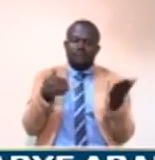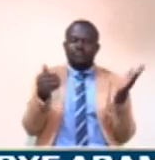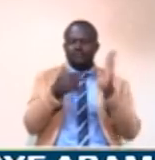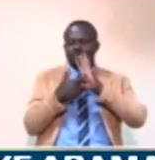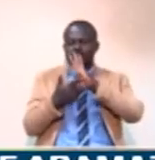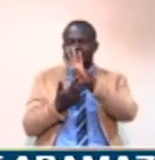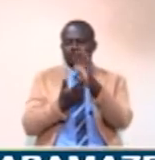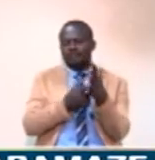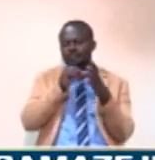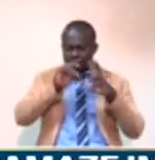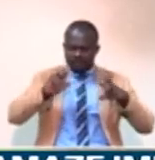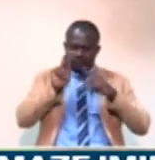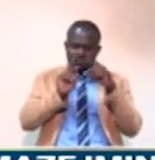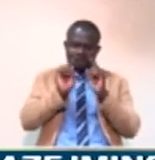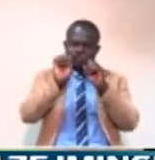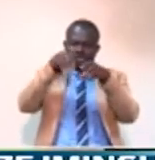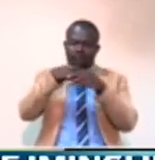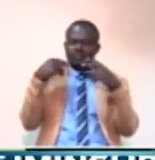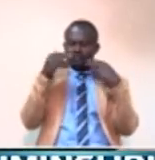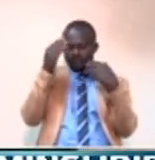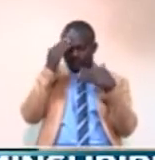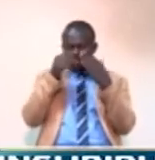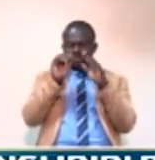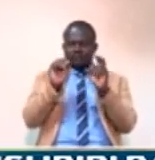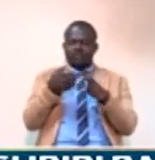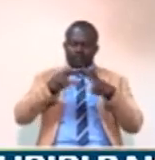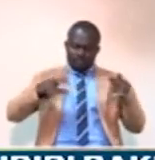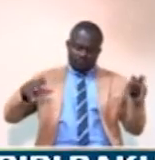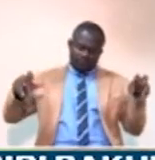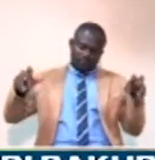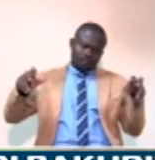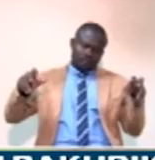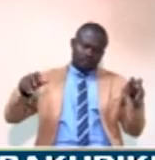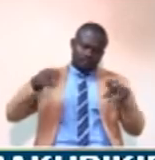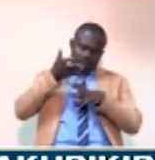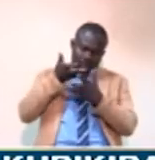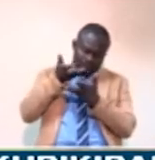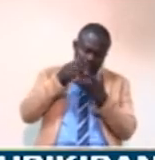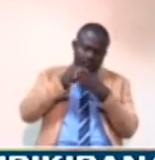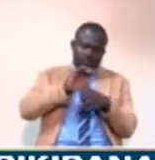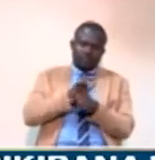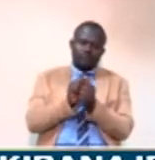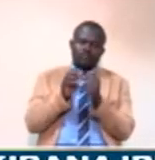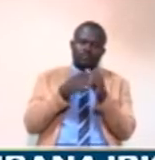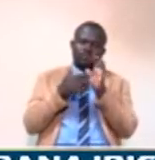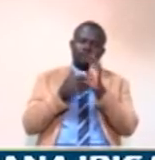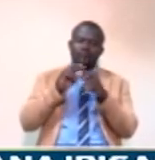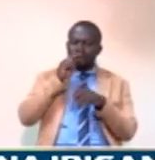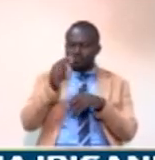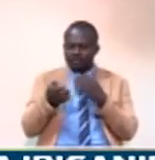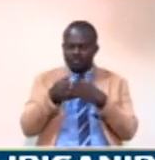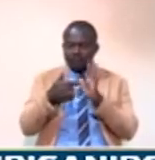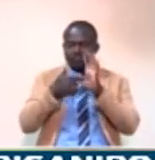yuko batagenzura abantu bajya mu hoteli kuraramo yuko bipimishije iki cyorezo cya Covid ngo berekane ibisubizo. Iyo